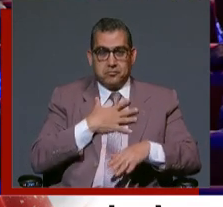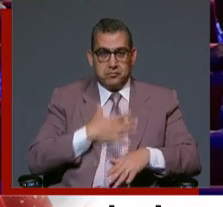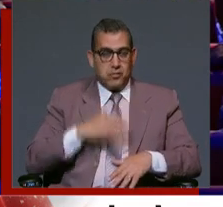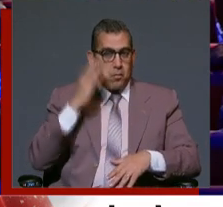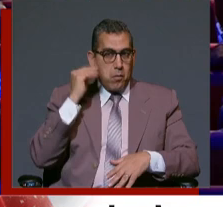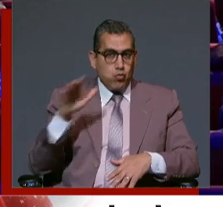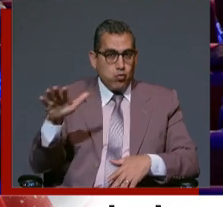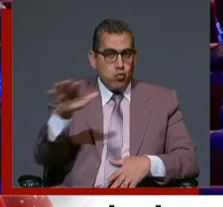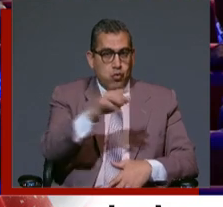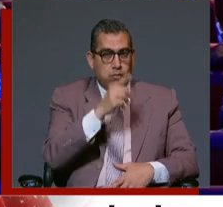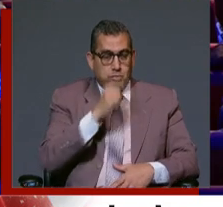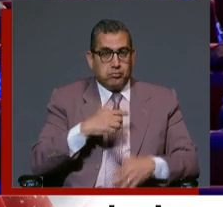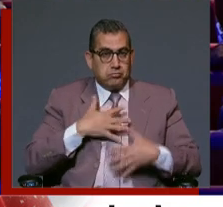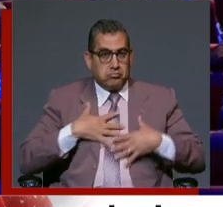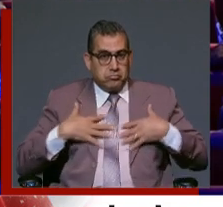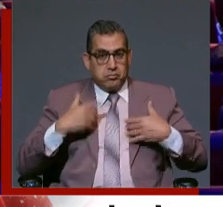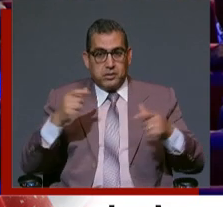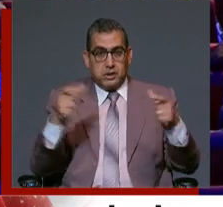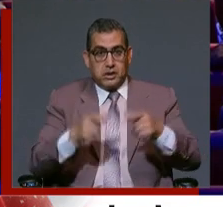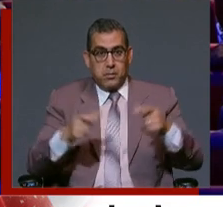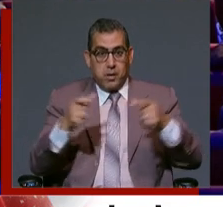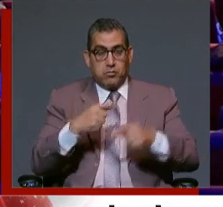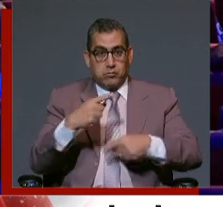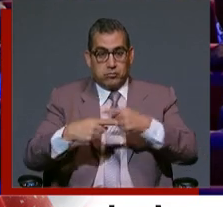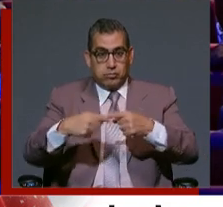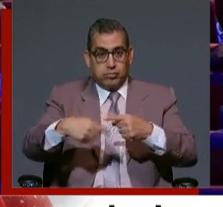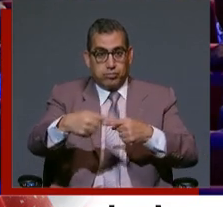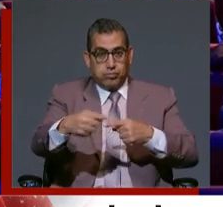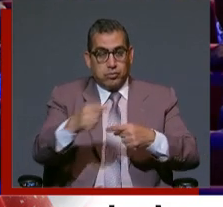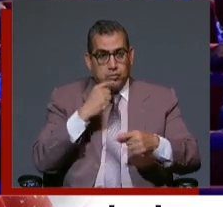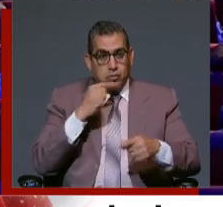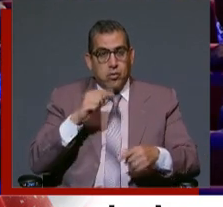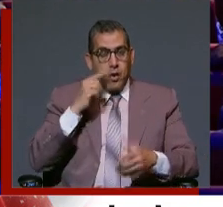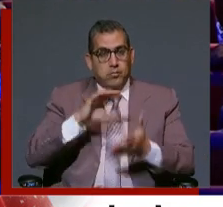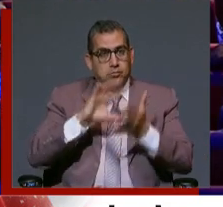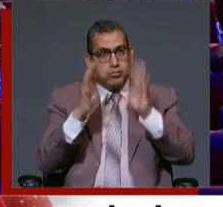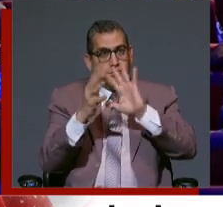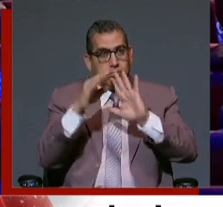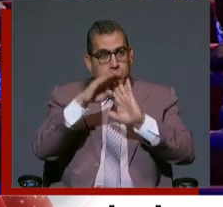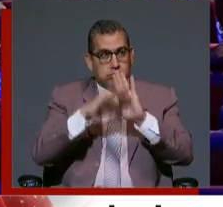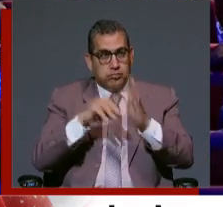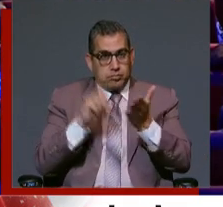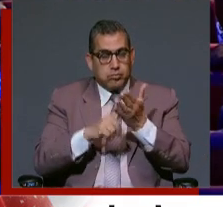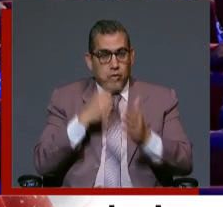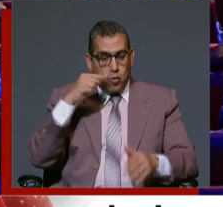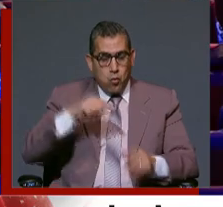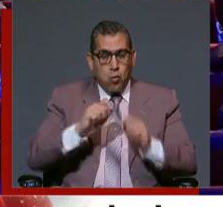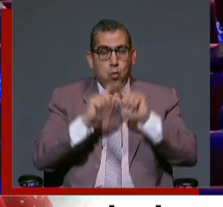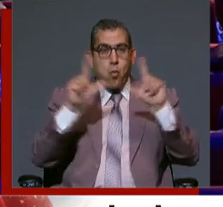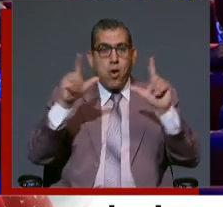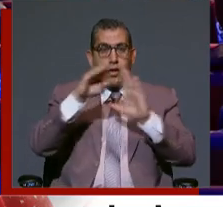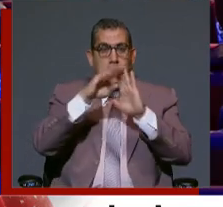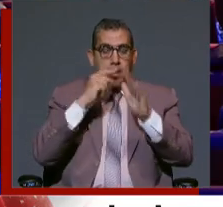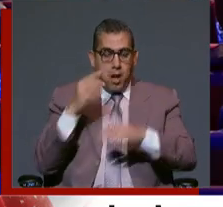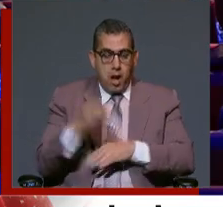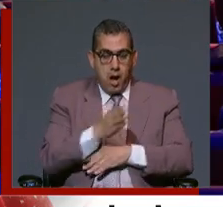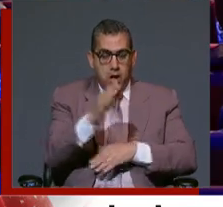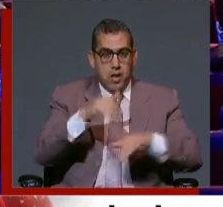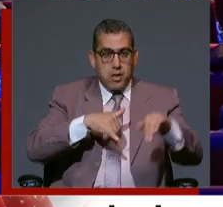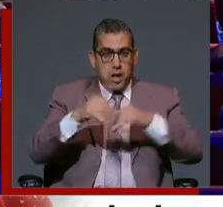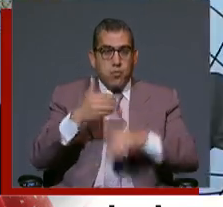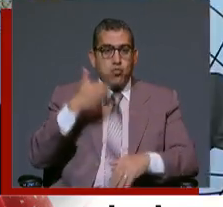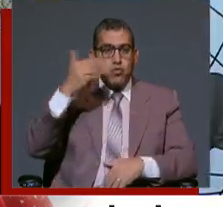هذه والفعاليات المصاحبة لها عن بلورة رؤية واقعية واضحة لخارطة طريق